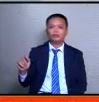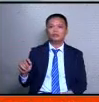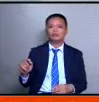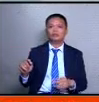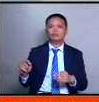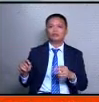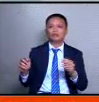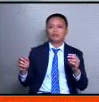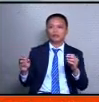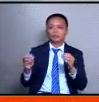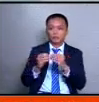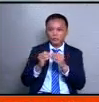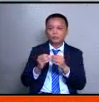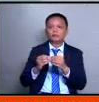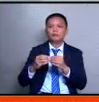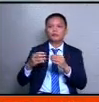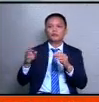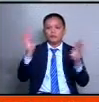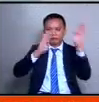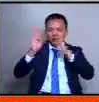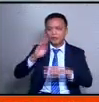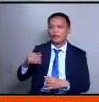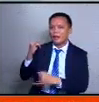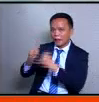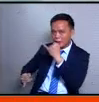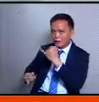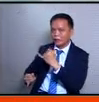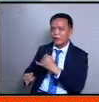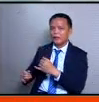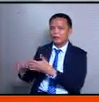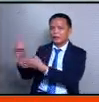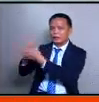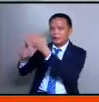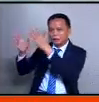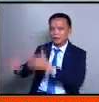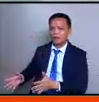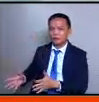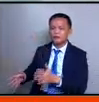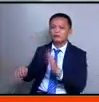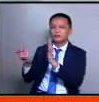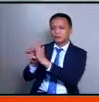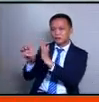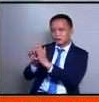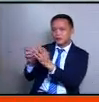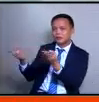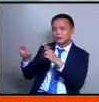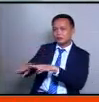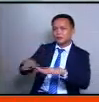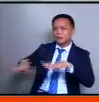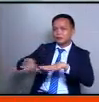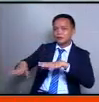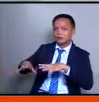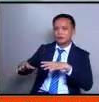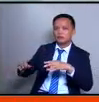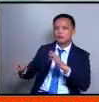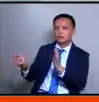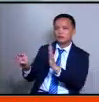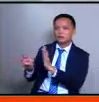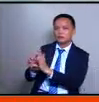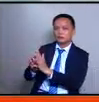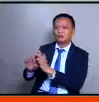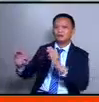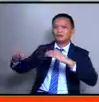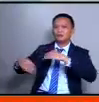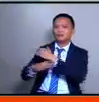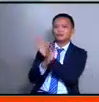Okay. Last na lang, architect. So, halimbawa sa isang kagaganap na earthquake tulad na sa Davao, at may